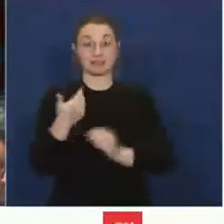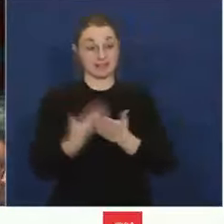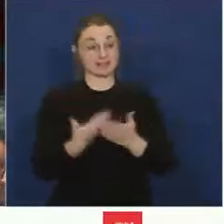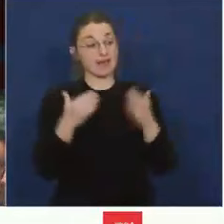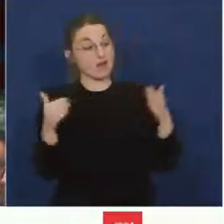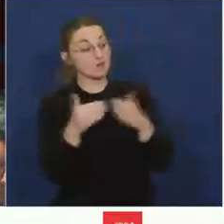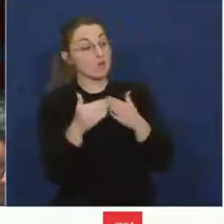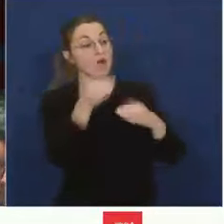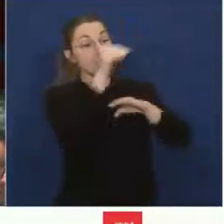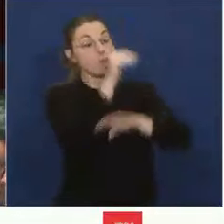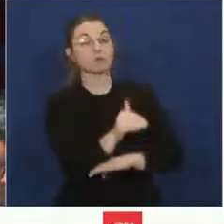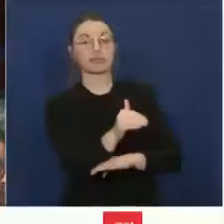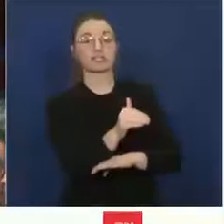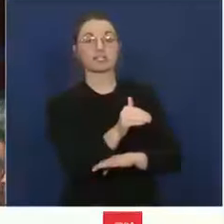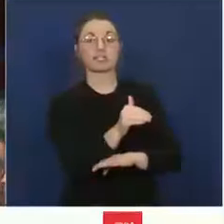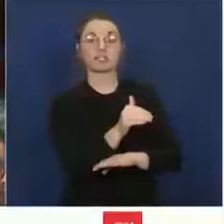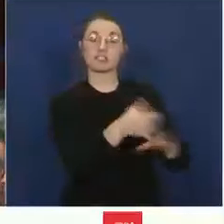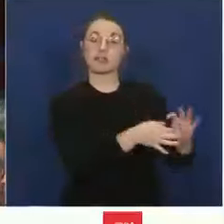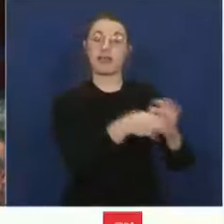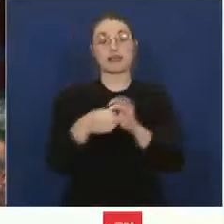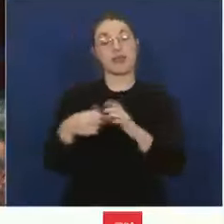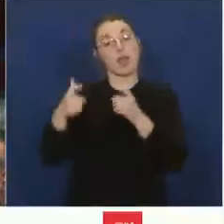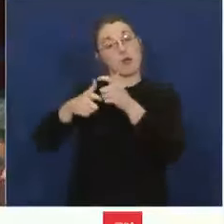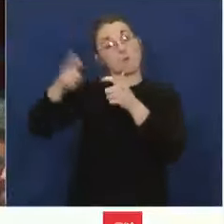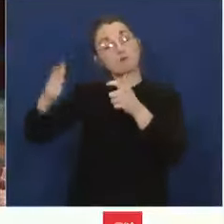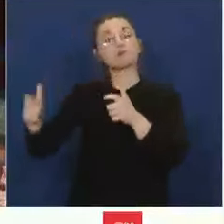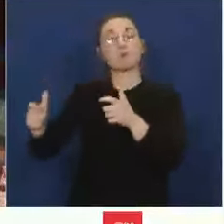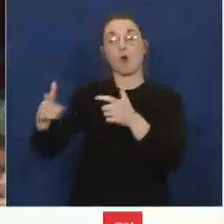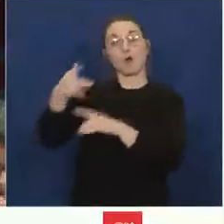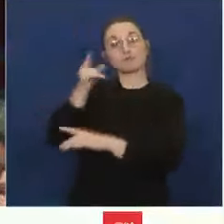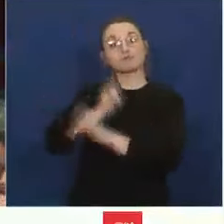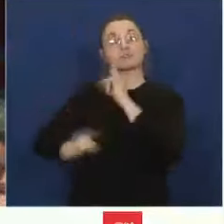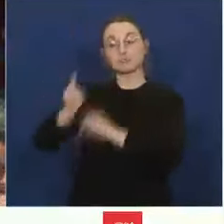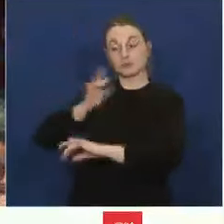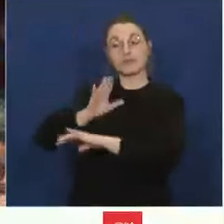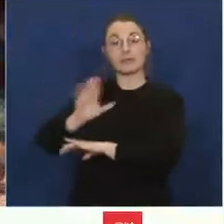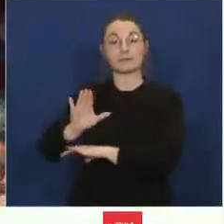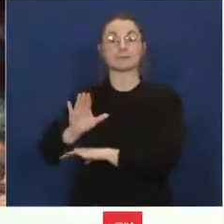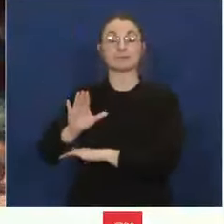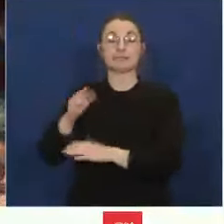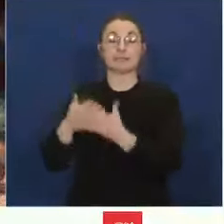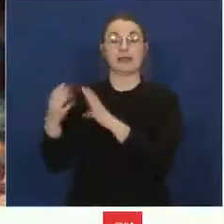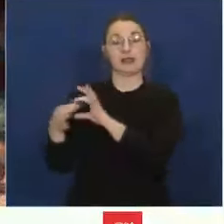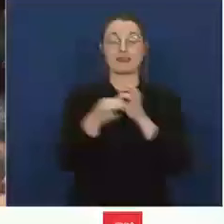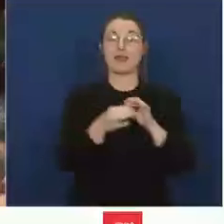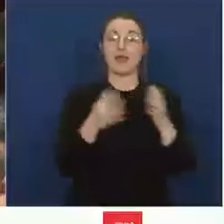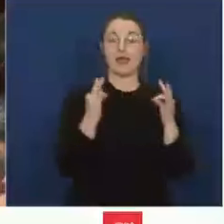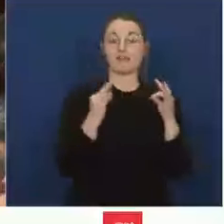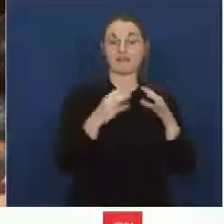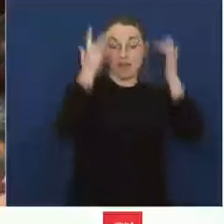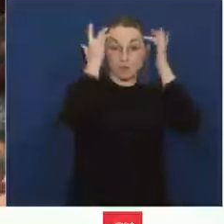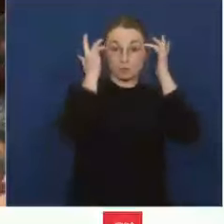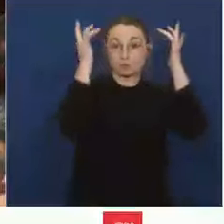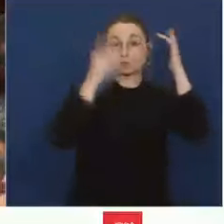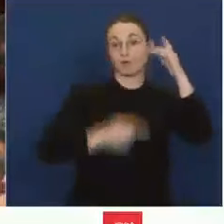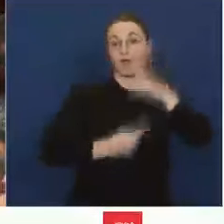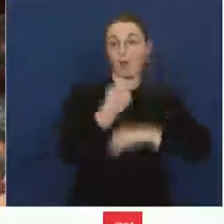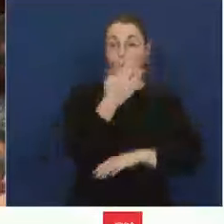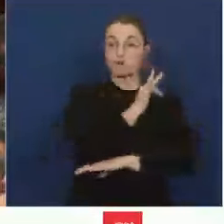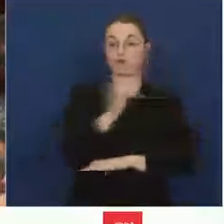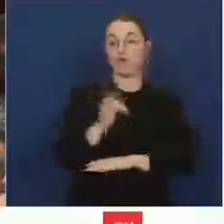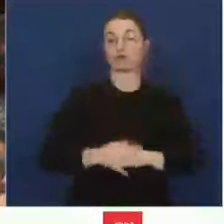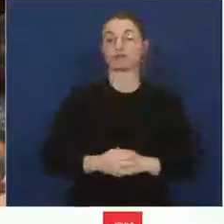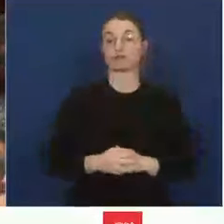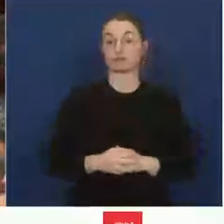des monuments historiques auprès de la Direction régionale des affaires culturelles des Hauts-de-France, en même temps que